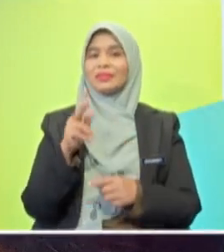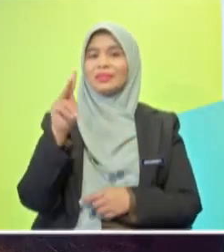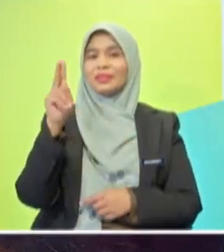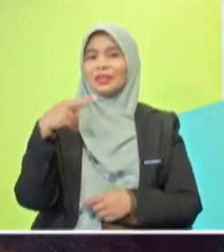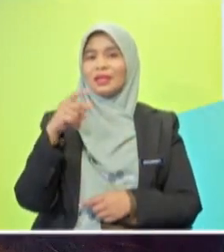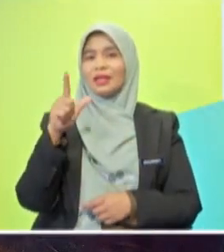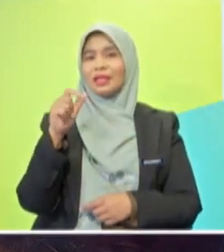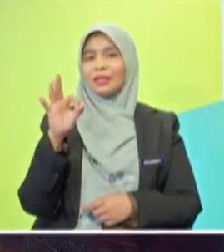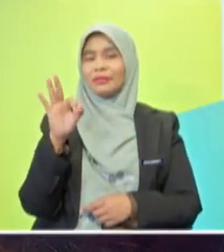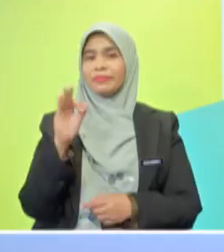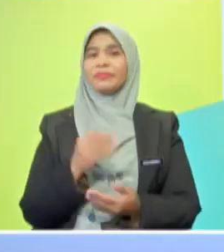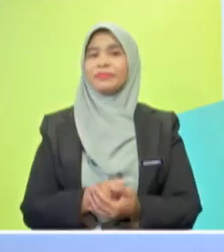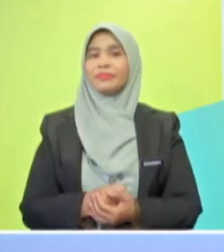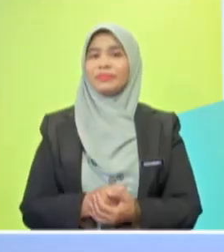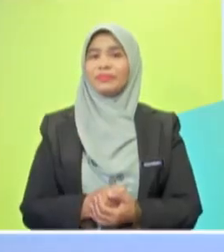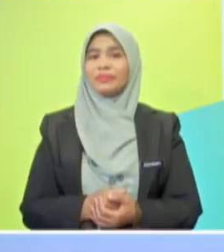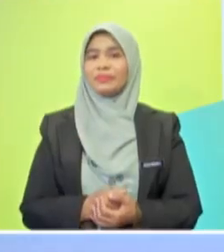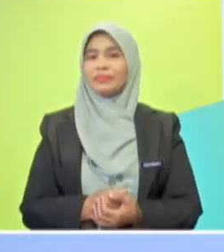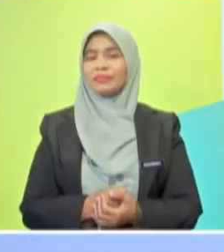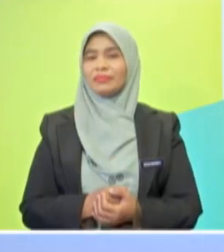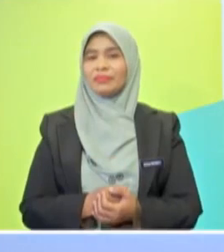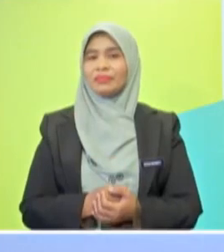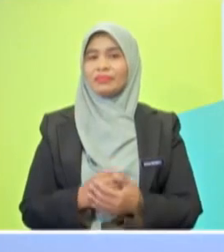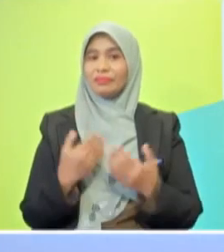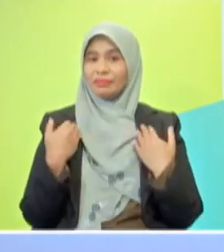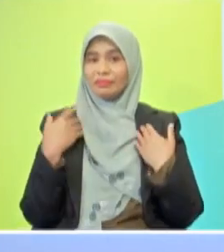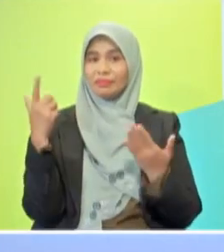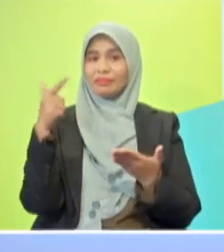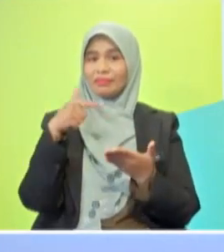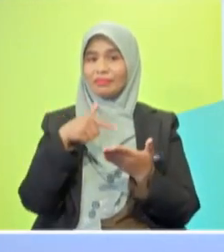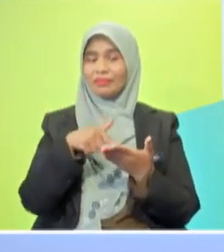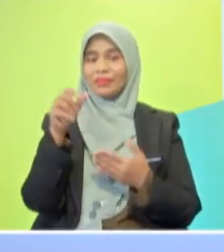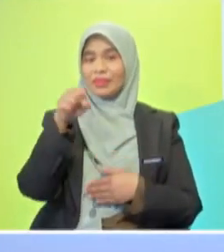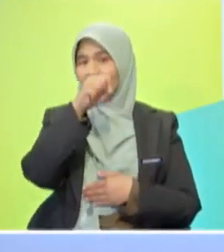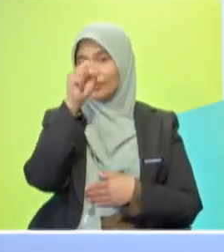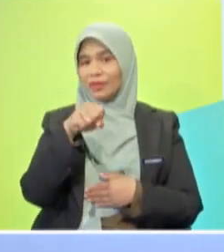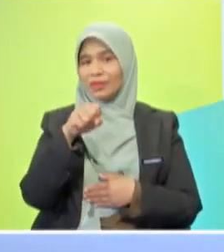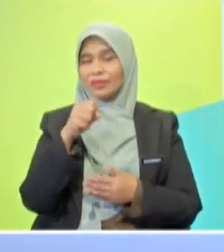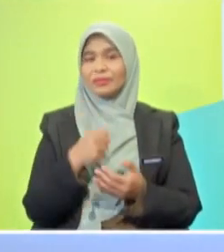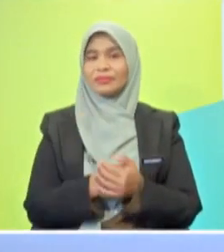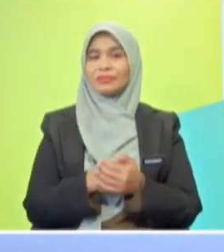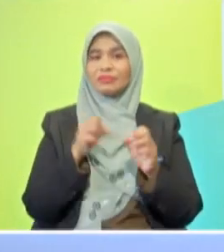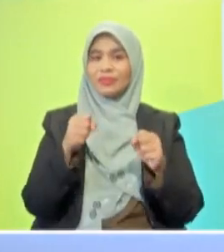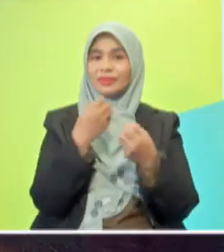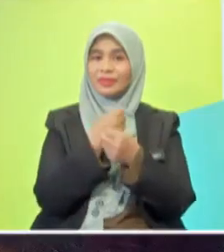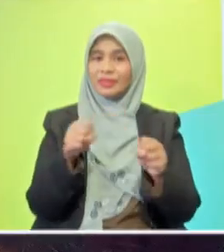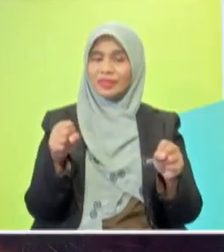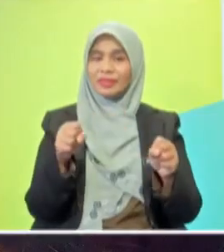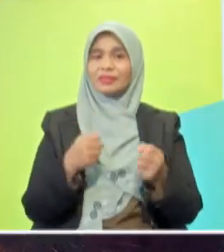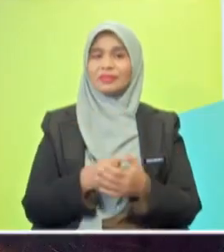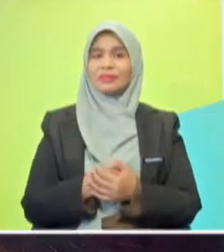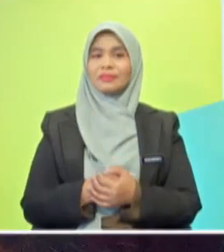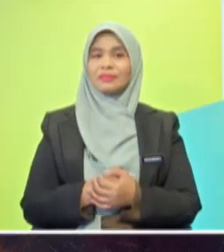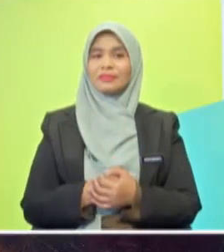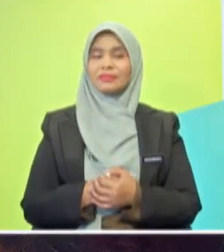Baik, Ustazah. Okey, kita lihat ada lagi tak soalan selepas ni. Boleh ya, bersedia? Siapa semua Ustazah rasa semua